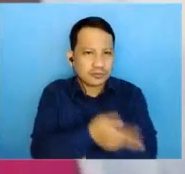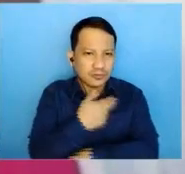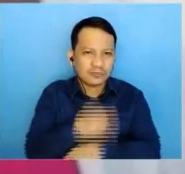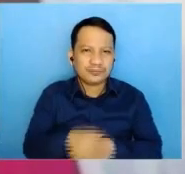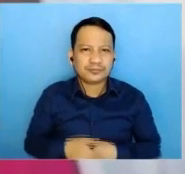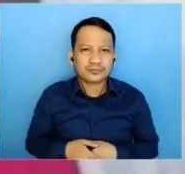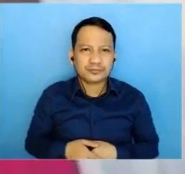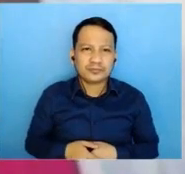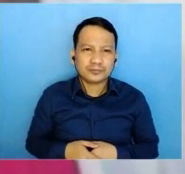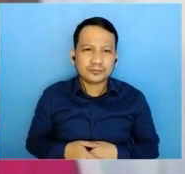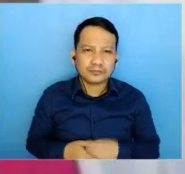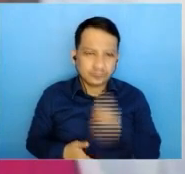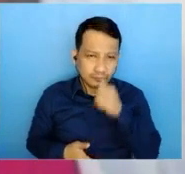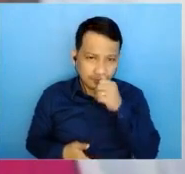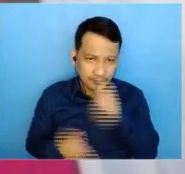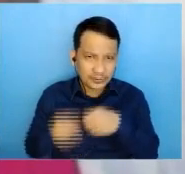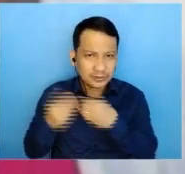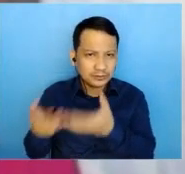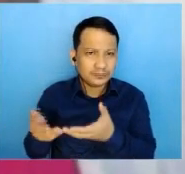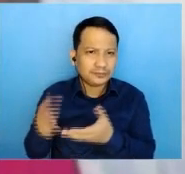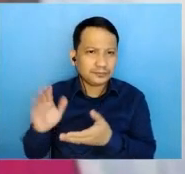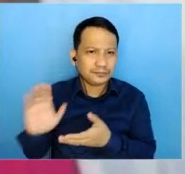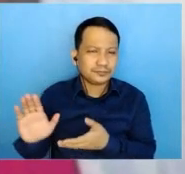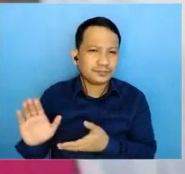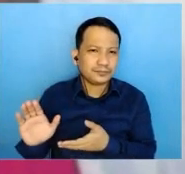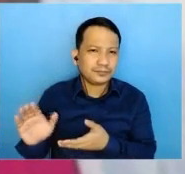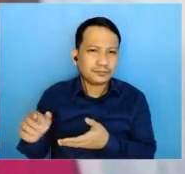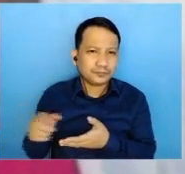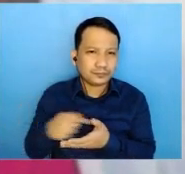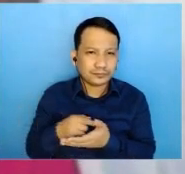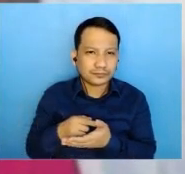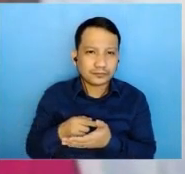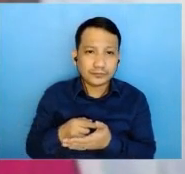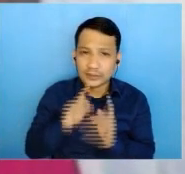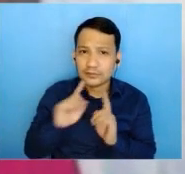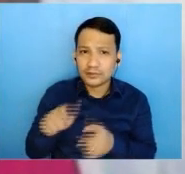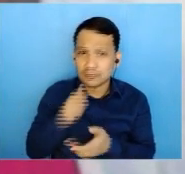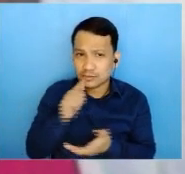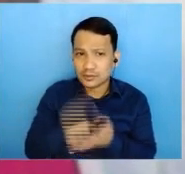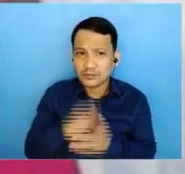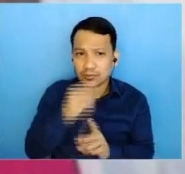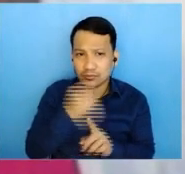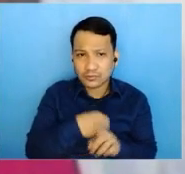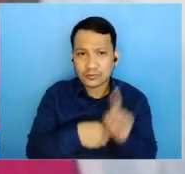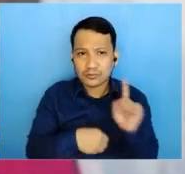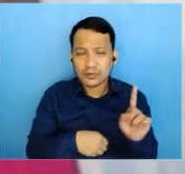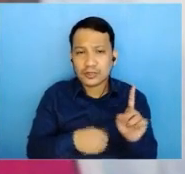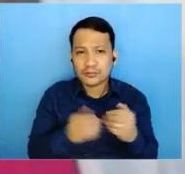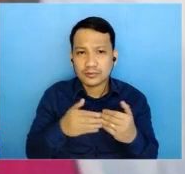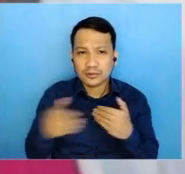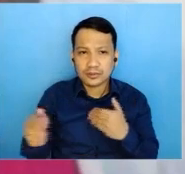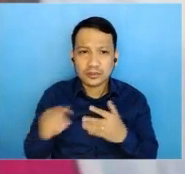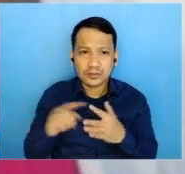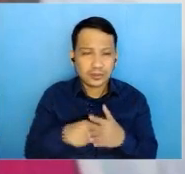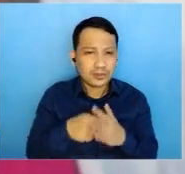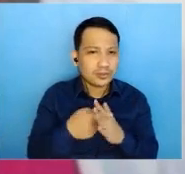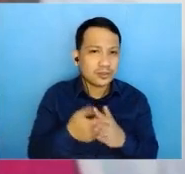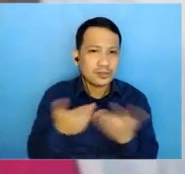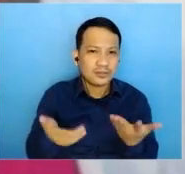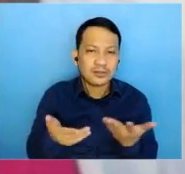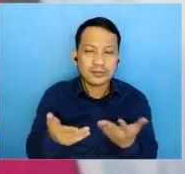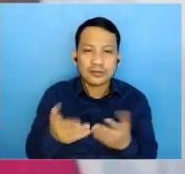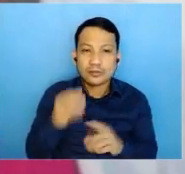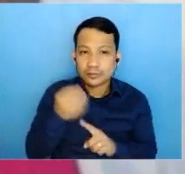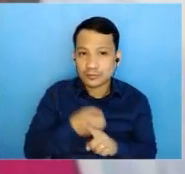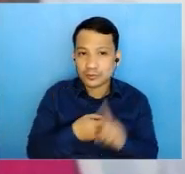naman po kami na dapat at least masagot niya nila ito by October 1. Opo, kasi starting October 1 po,